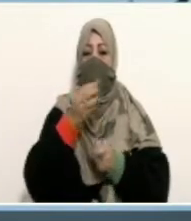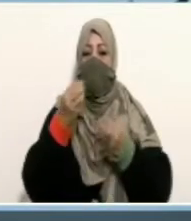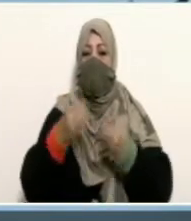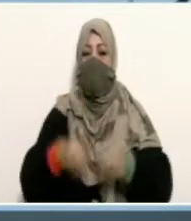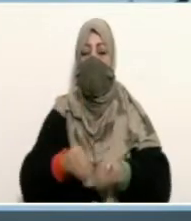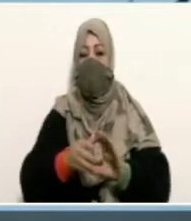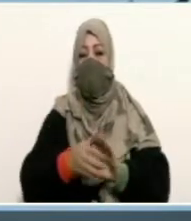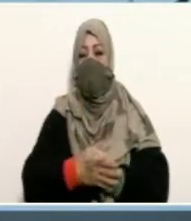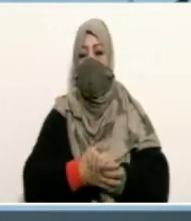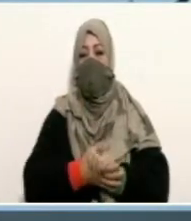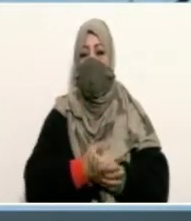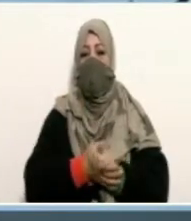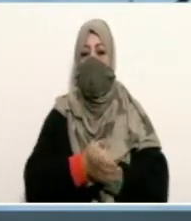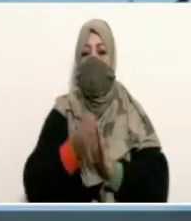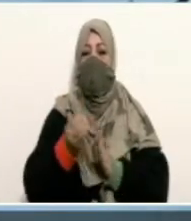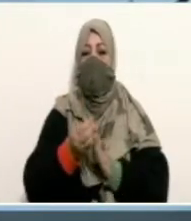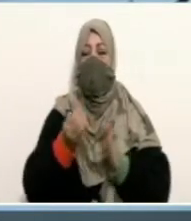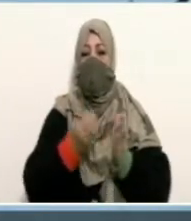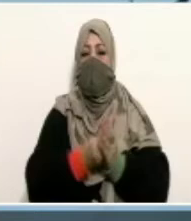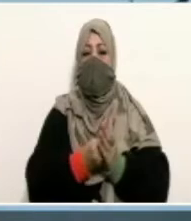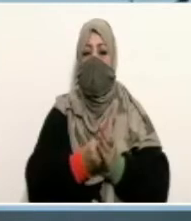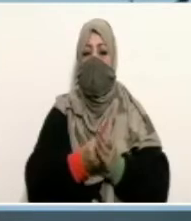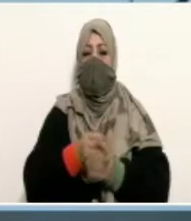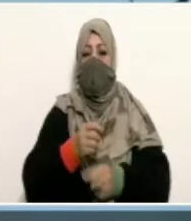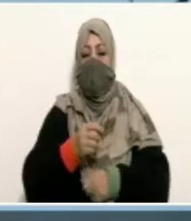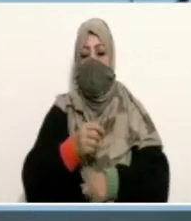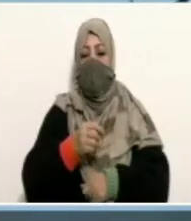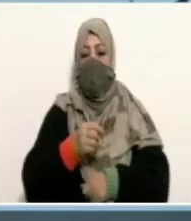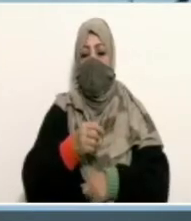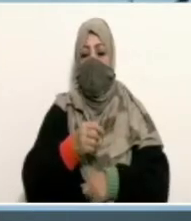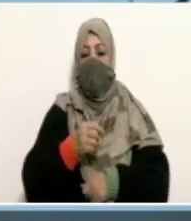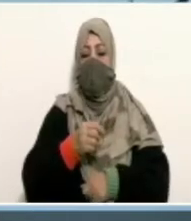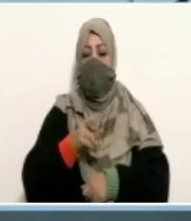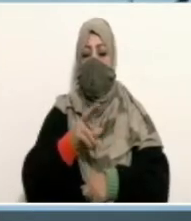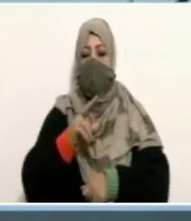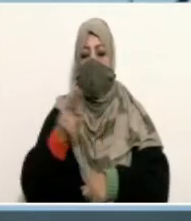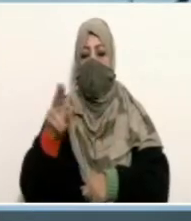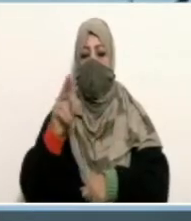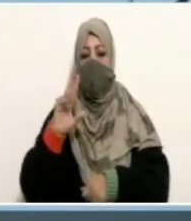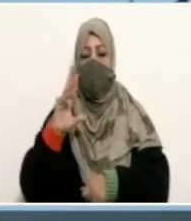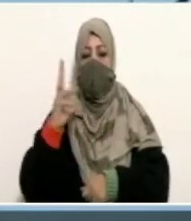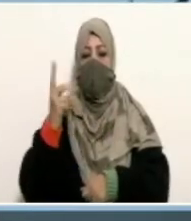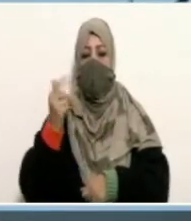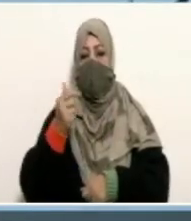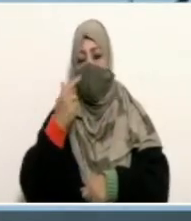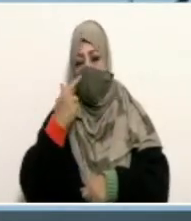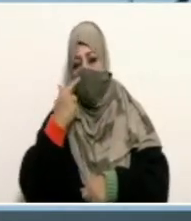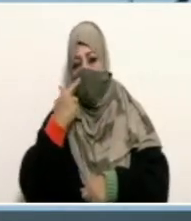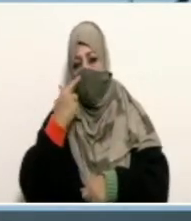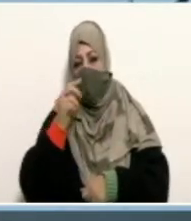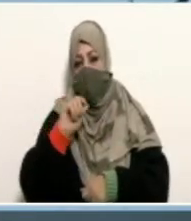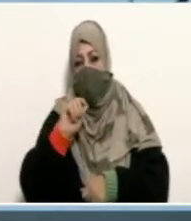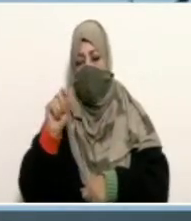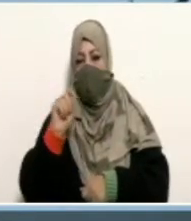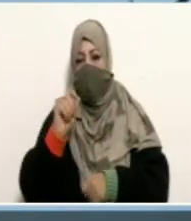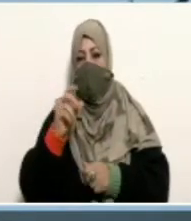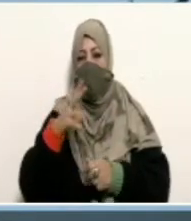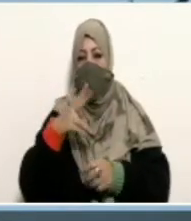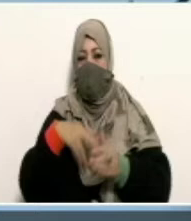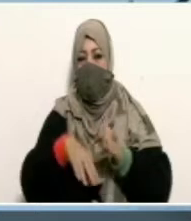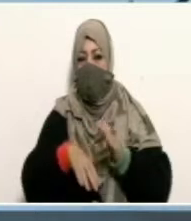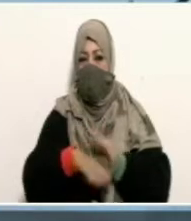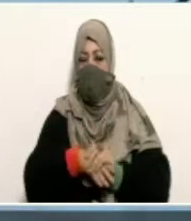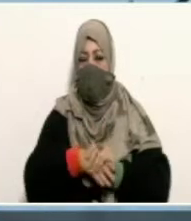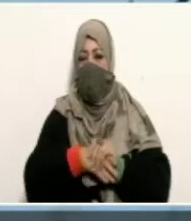الحبسية. ومنها أيضا كذلك يعني الحبسيات التي تطاول العهد بها ومرت عليها السنون،